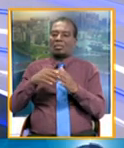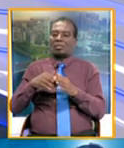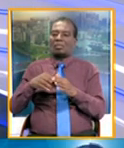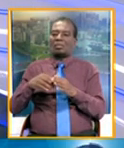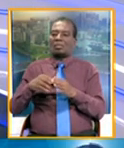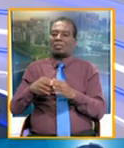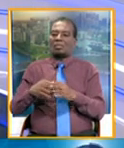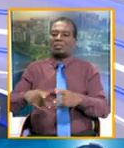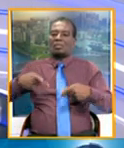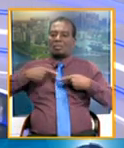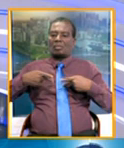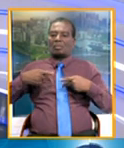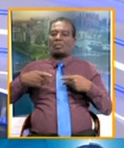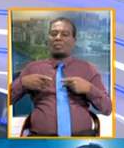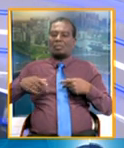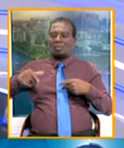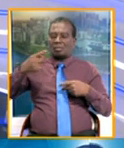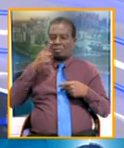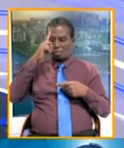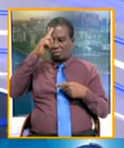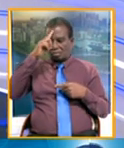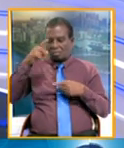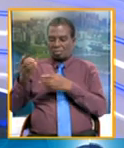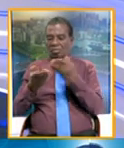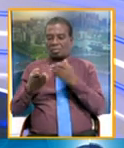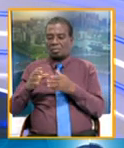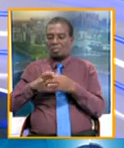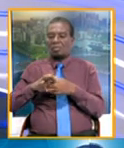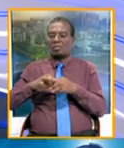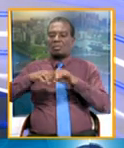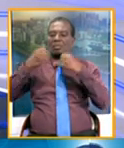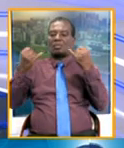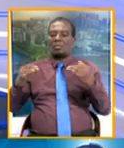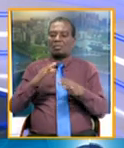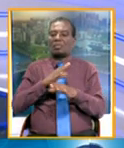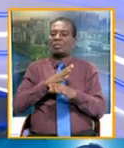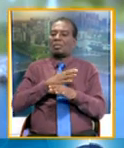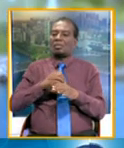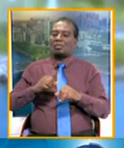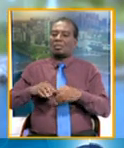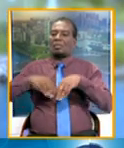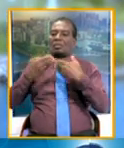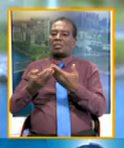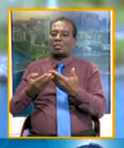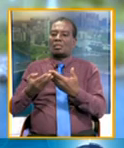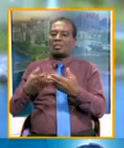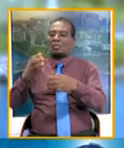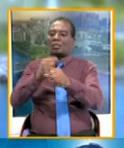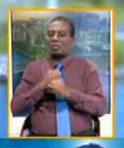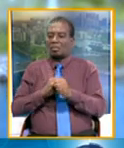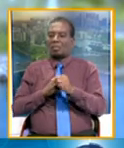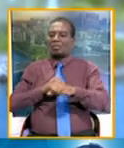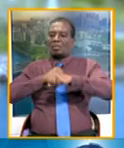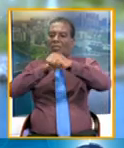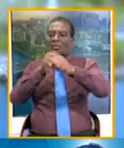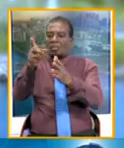La propriété intellectuelle au service de votre entreprise. Comment acquérir et défendre vos droits ?» La rencontre a abouti